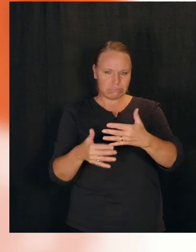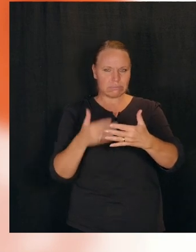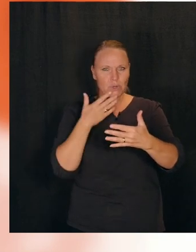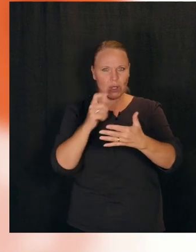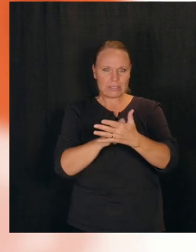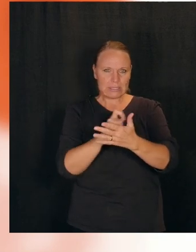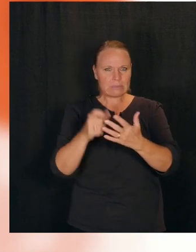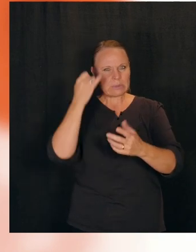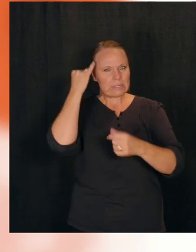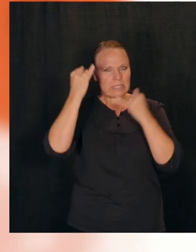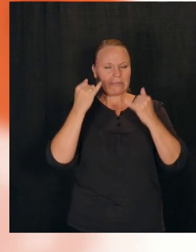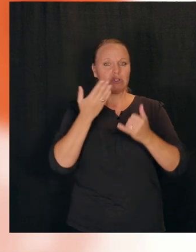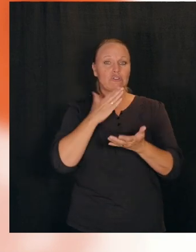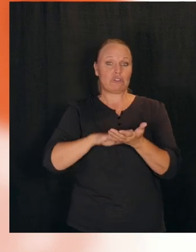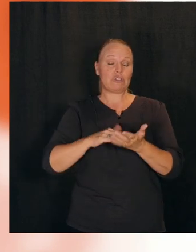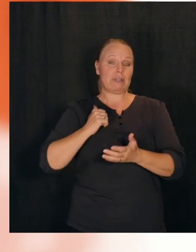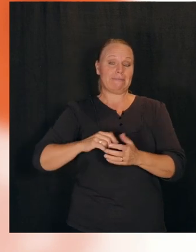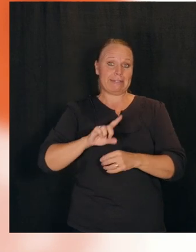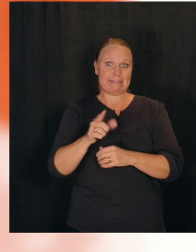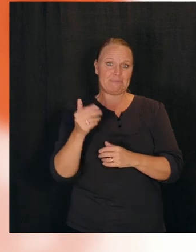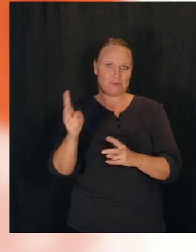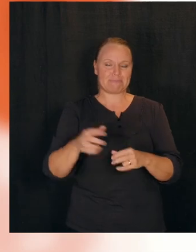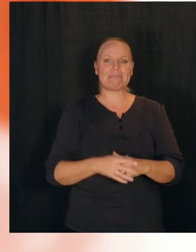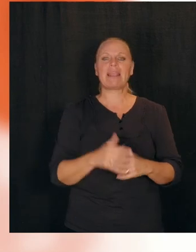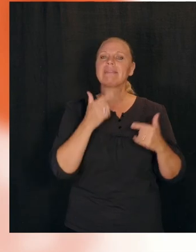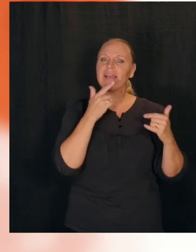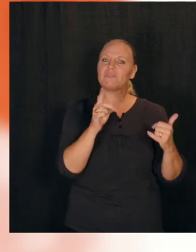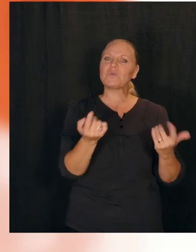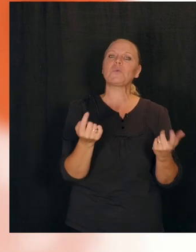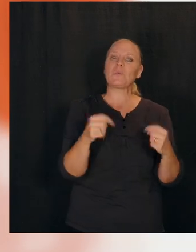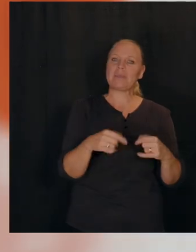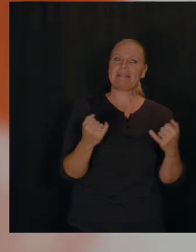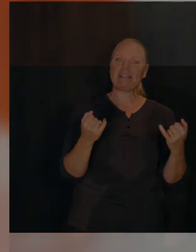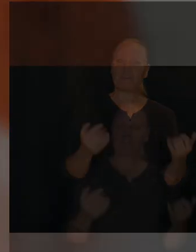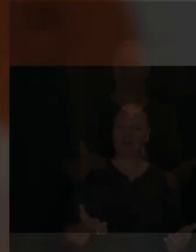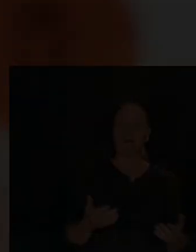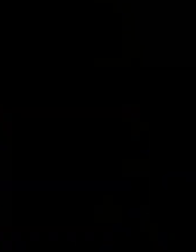idéer och inspiration. Stort tack för din medverkan här idag. Tack.